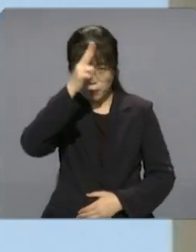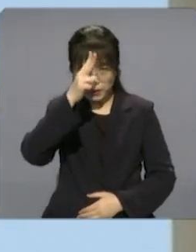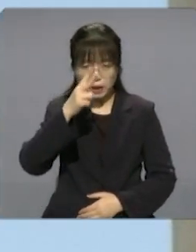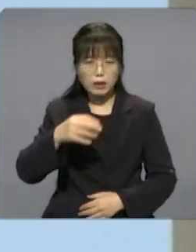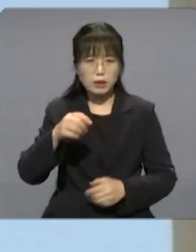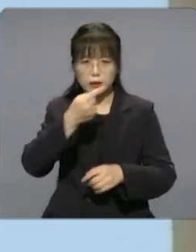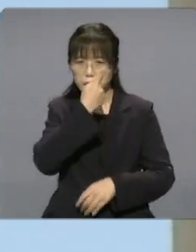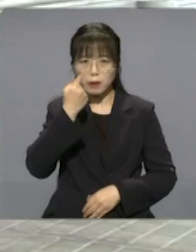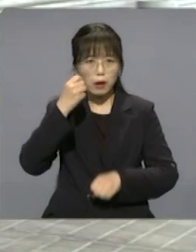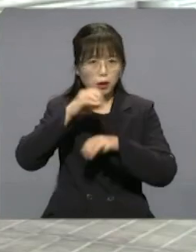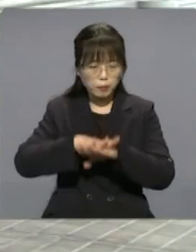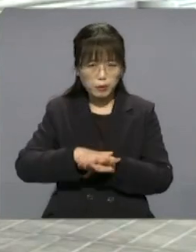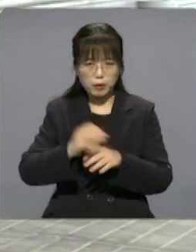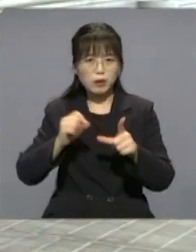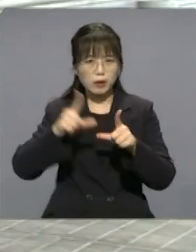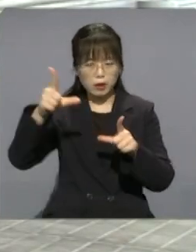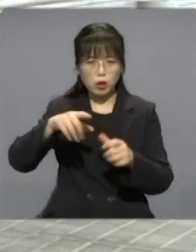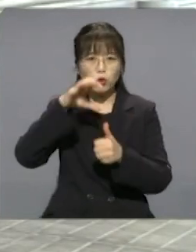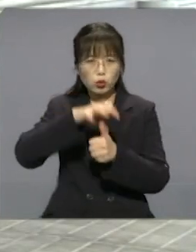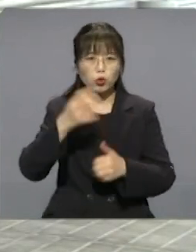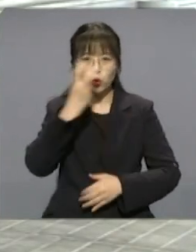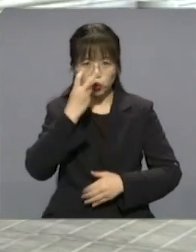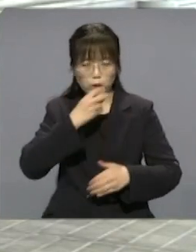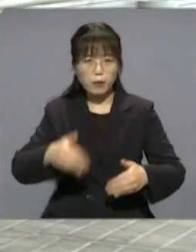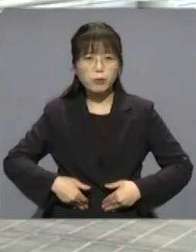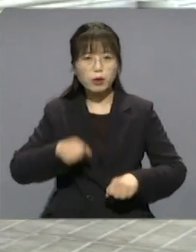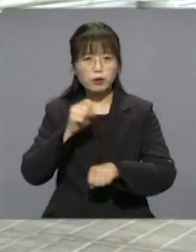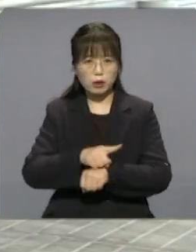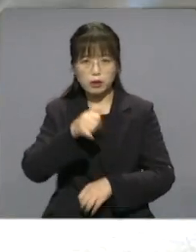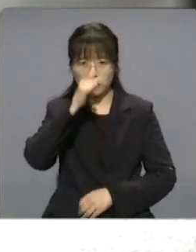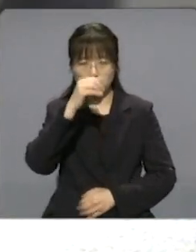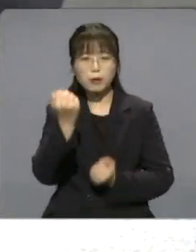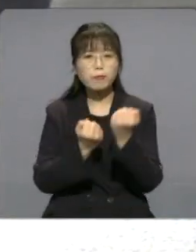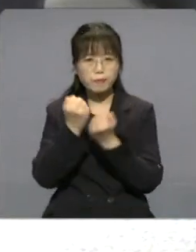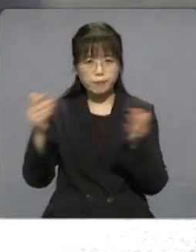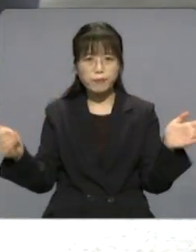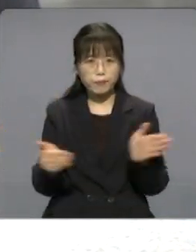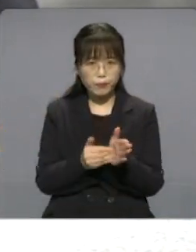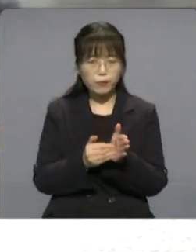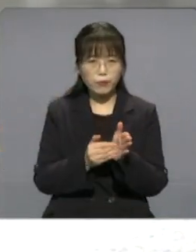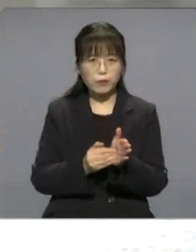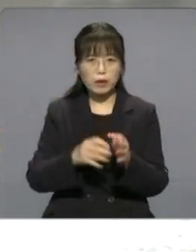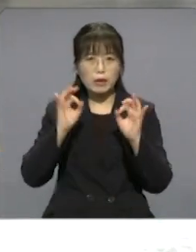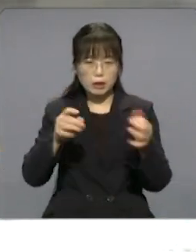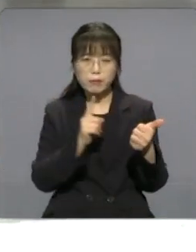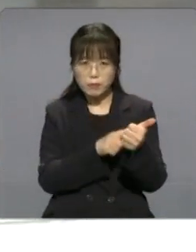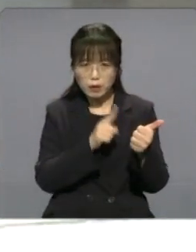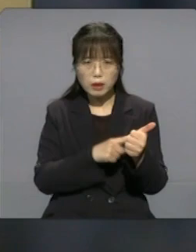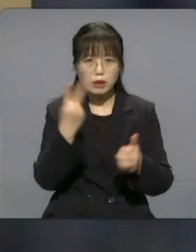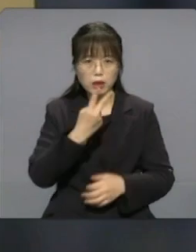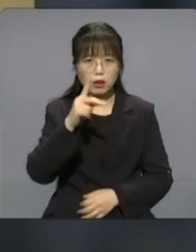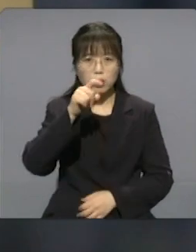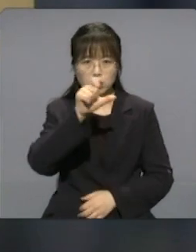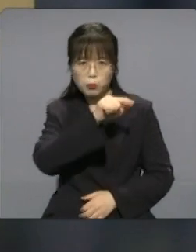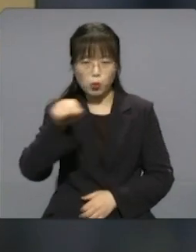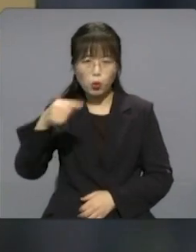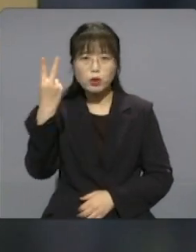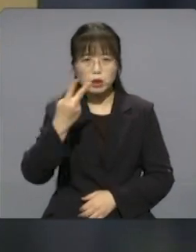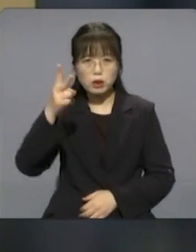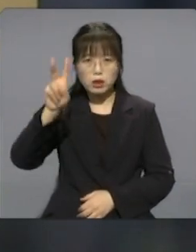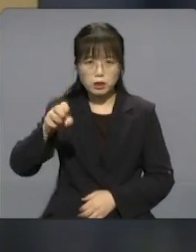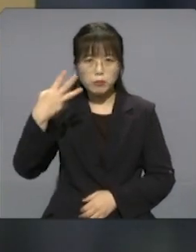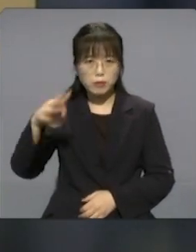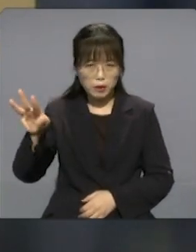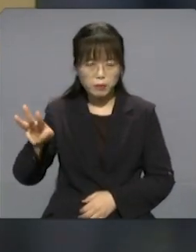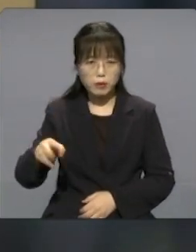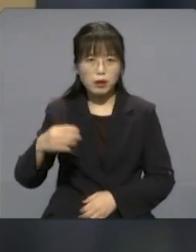검찰은 증거인멸 우려가 상당해 구속수사 필요성이 있다고 설명했습니다. 김 전 대표는 2015년에서